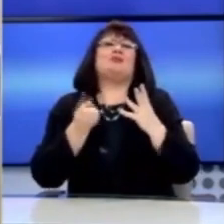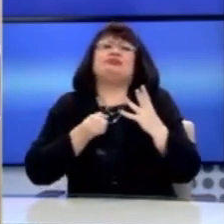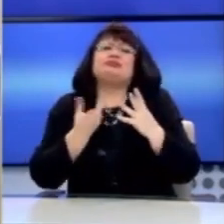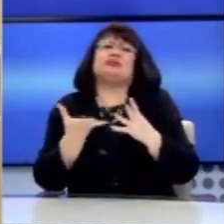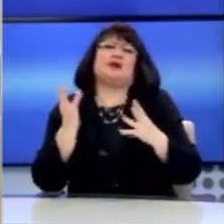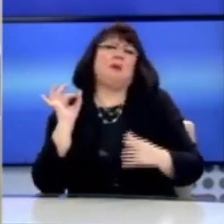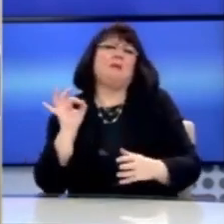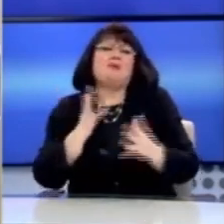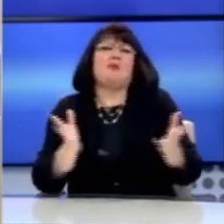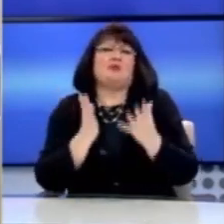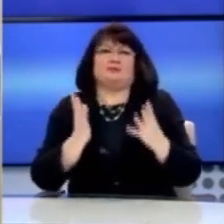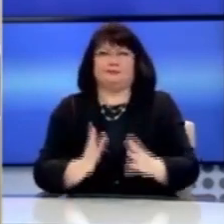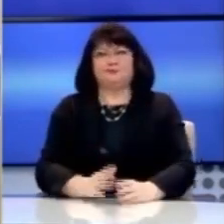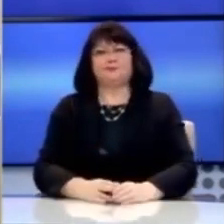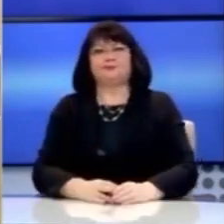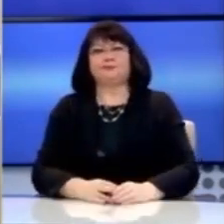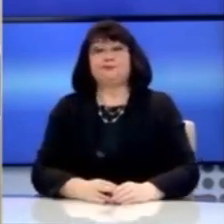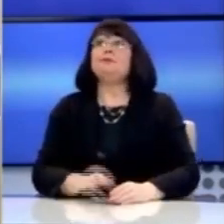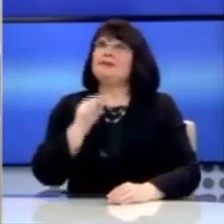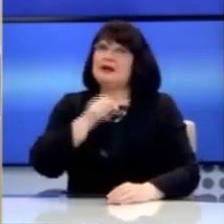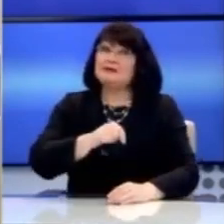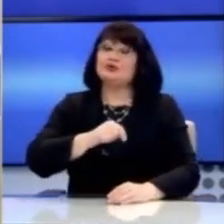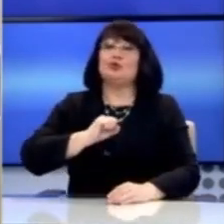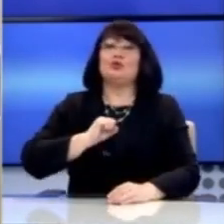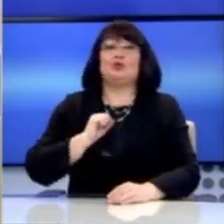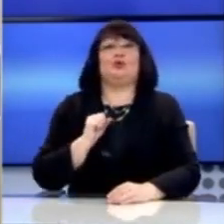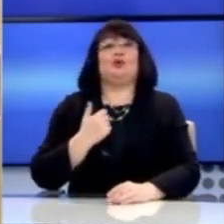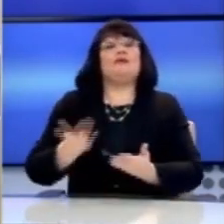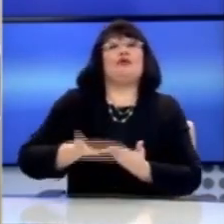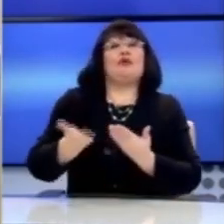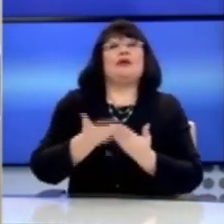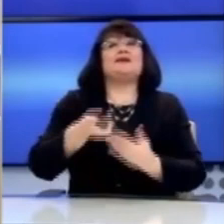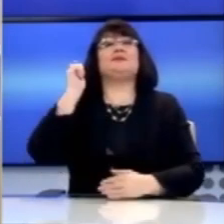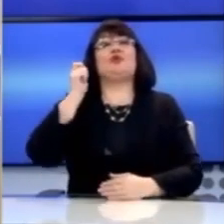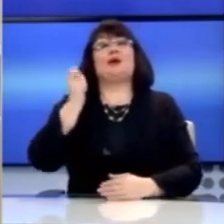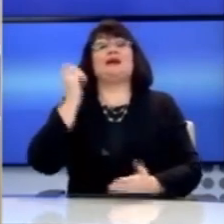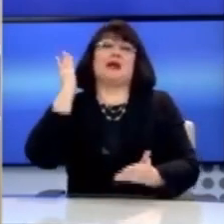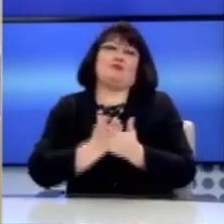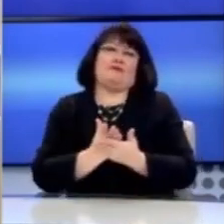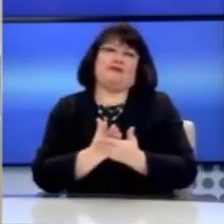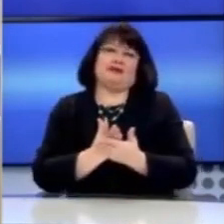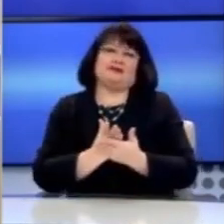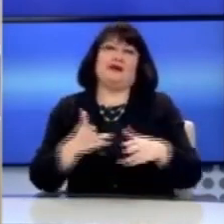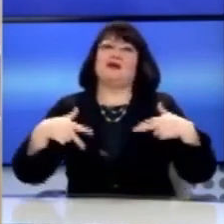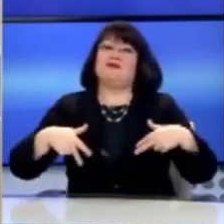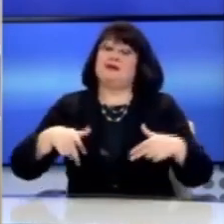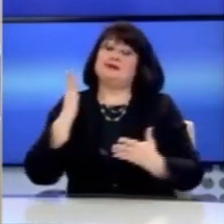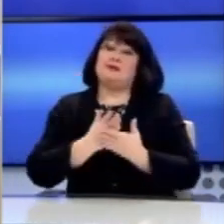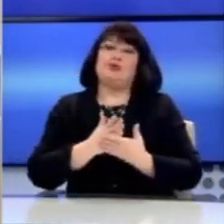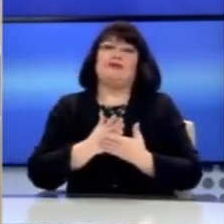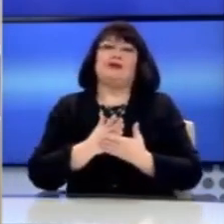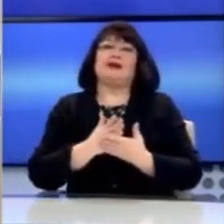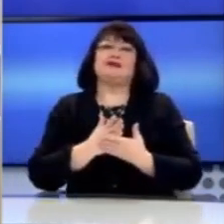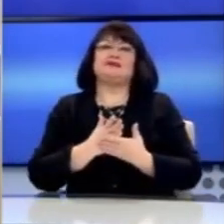και πιστεύω ότι σε αυτό βοήθησε και η πολιτική απόφαση, διότι η πολιτική απόφαση ήταν της κυβέρνησης για